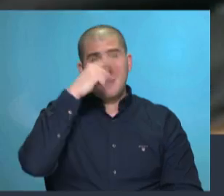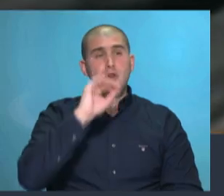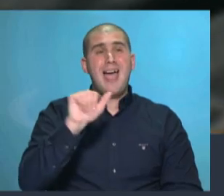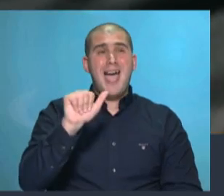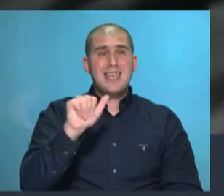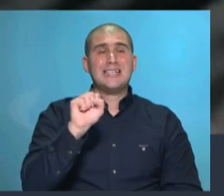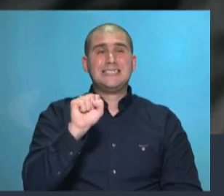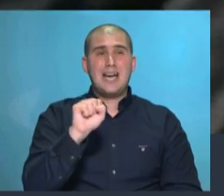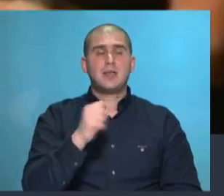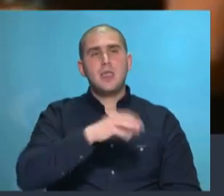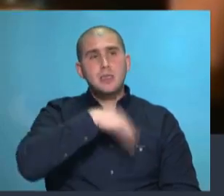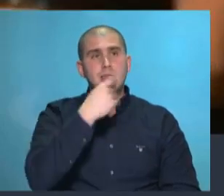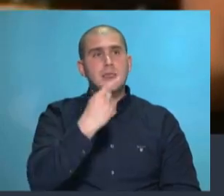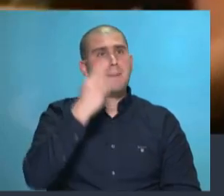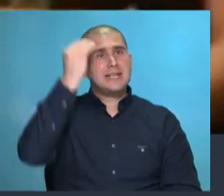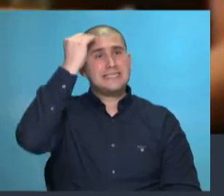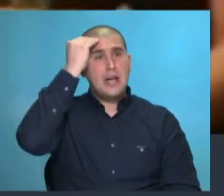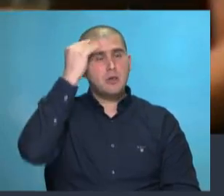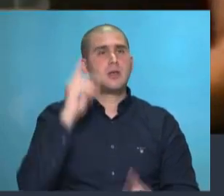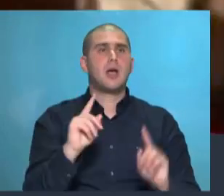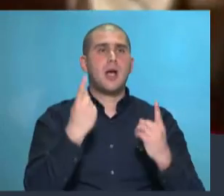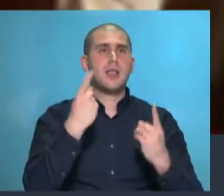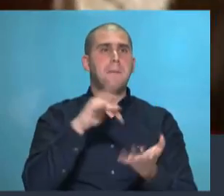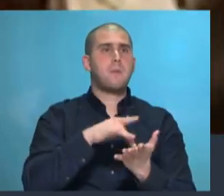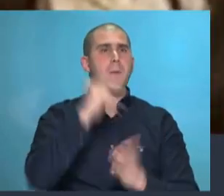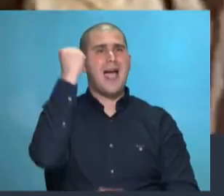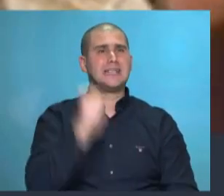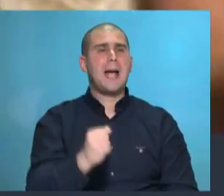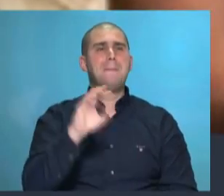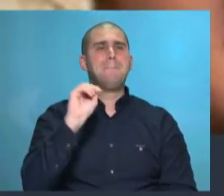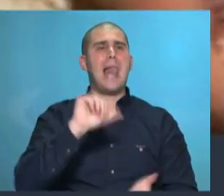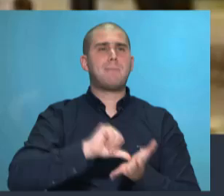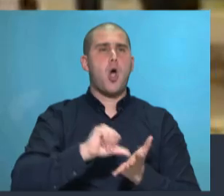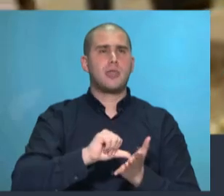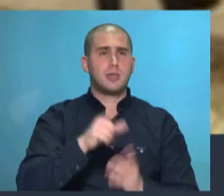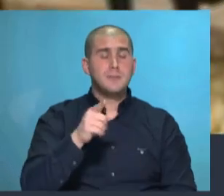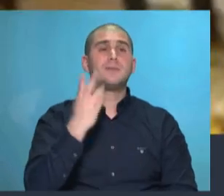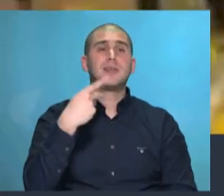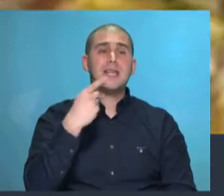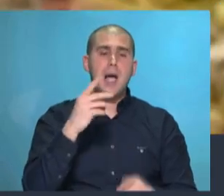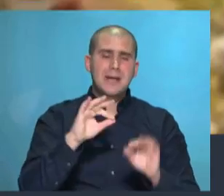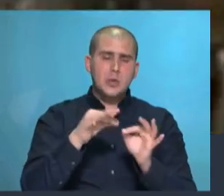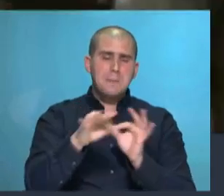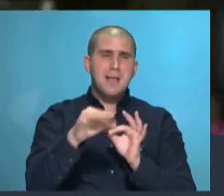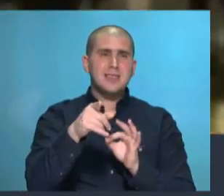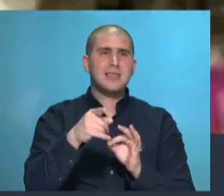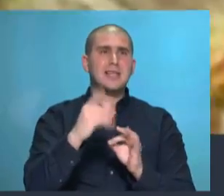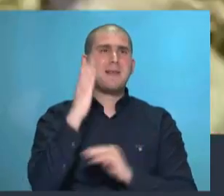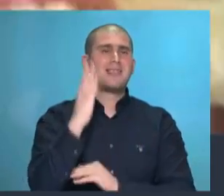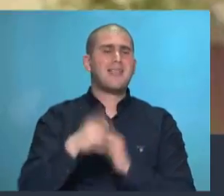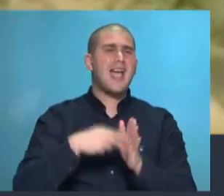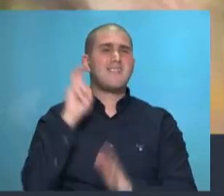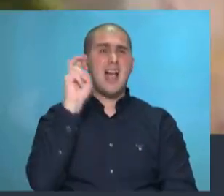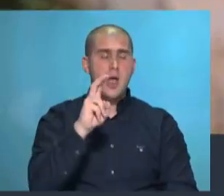סעיד, נשא דברים בעצרת זיכרון שנערכה בזירת הרצח במלבורן, כמה עשרות מטרים בלבד מתחנת הרכבת הקלה. הוא